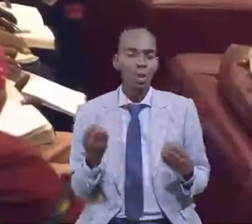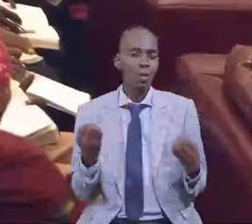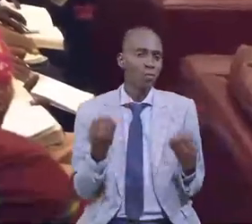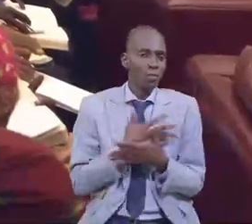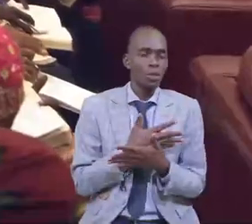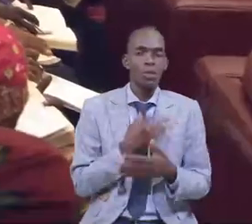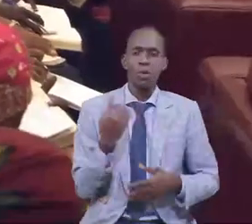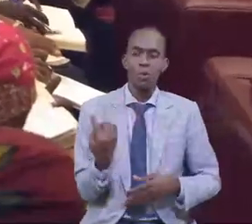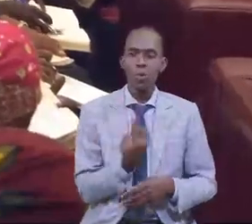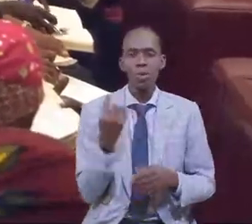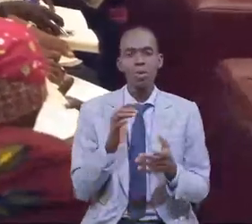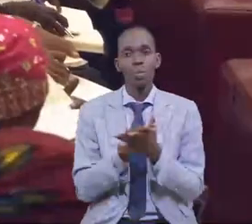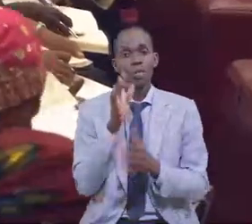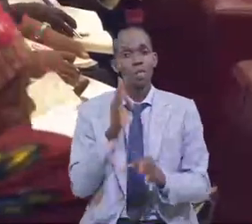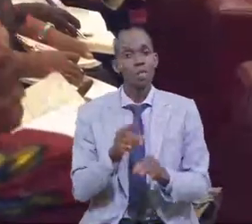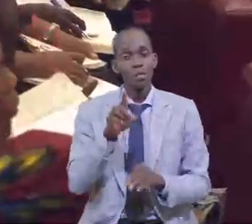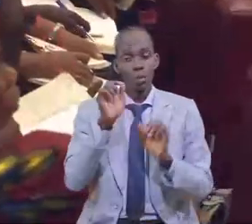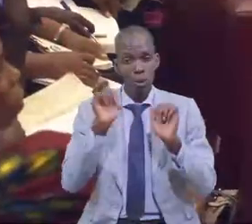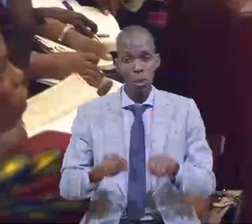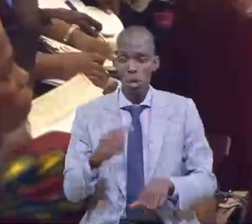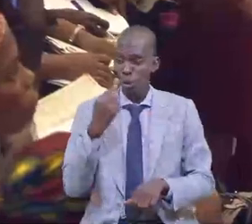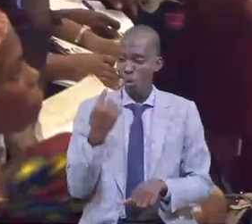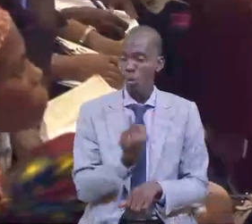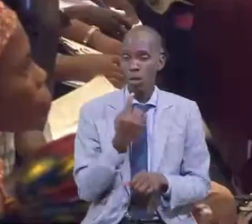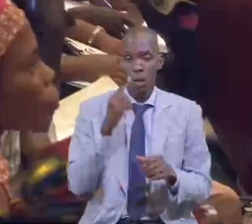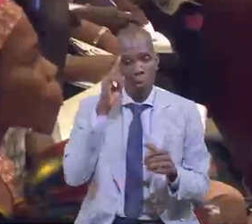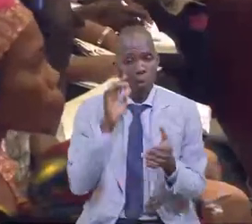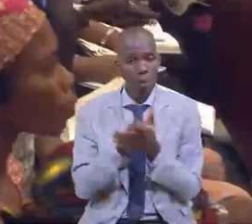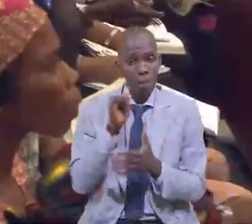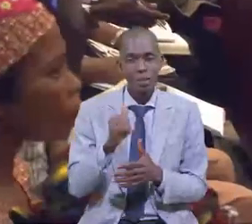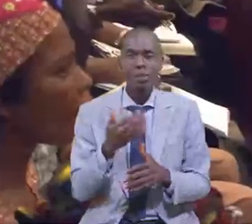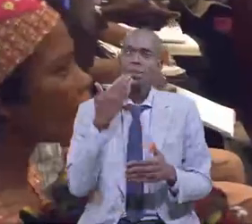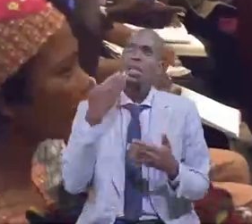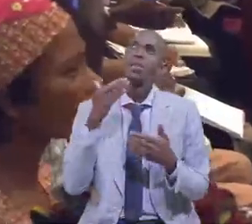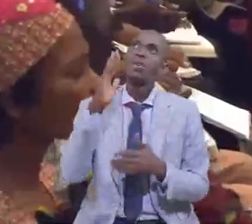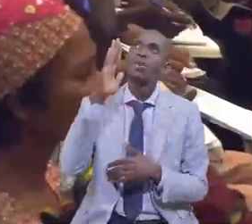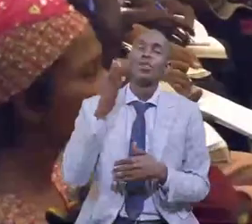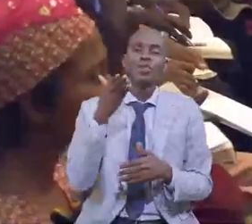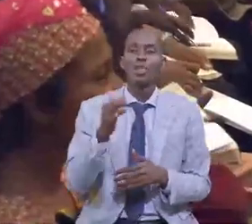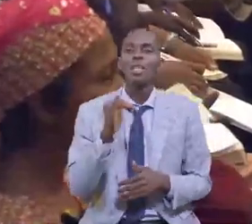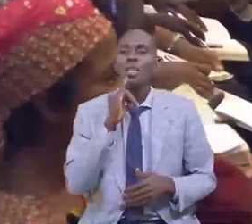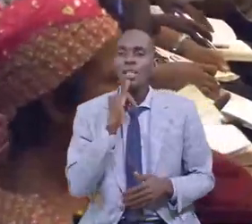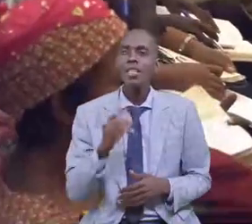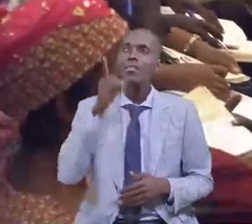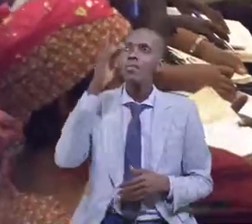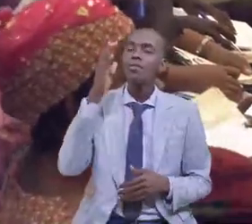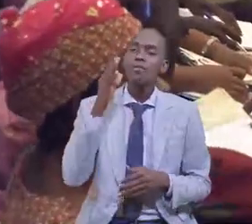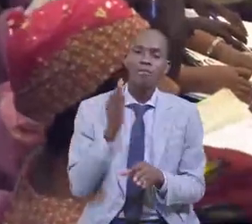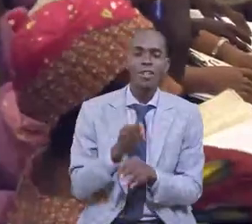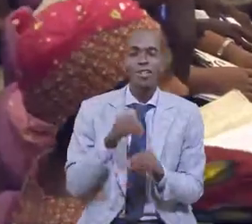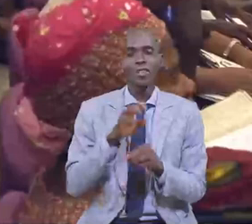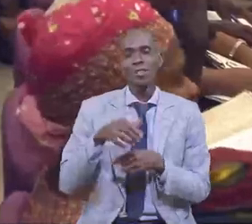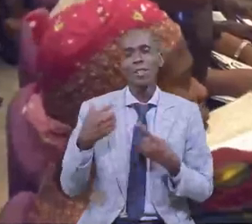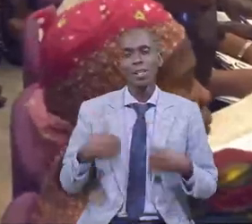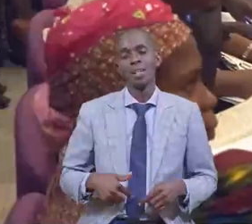ta vie, ne crains pas. Crois seulement. Si vous pouvez croire ce soir, Dieu merci, il y a la foi dans votre cœur.